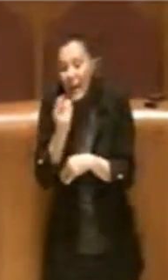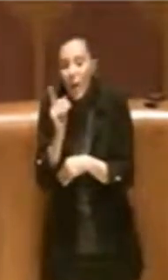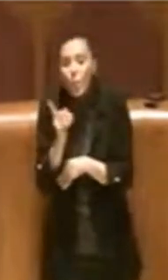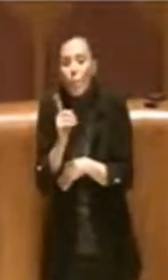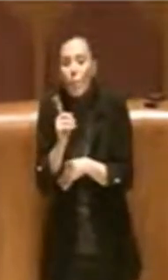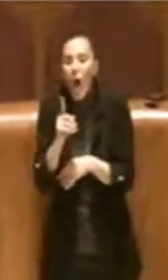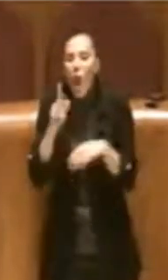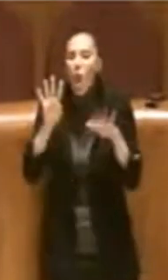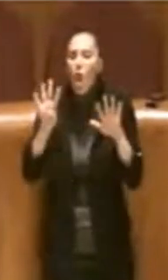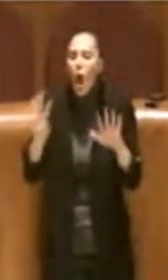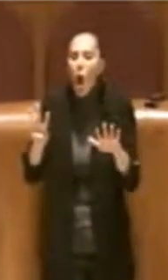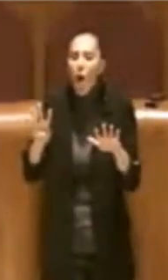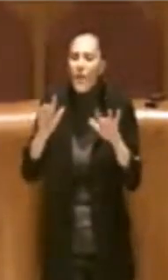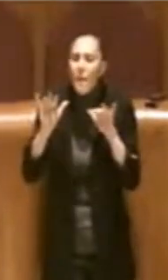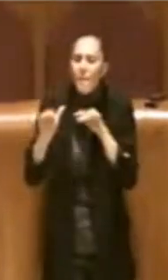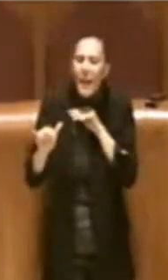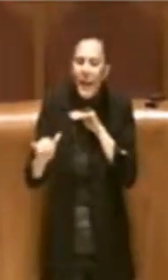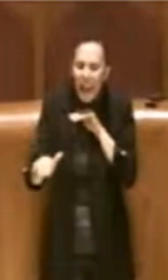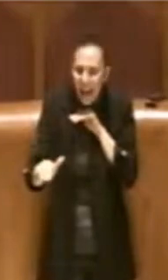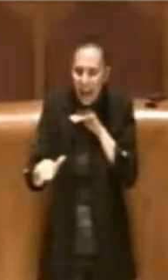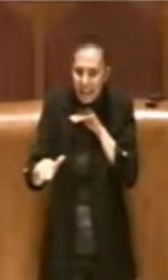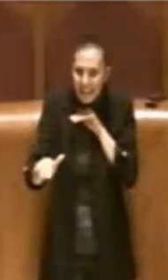9 miliardi ulteriori, no,